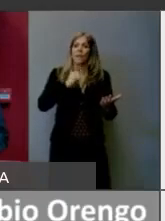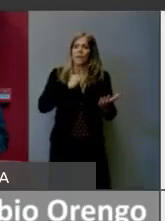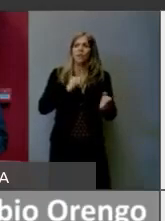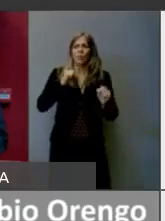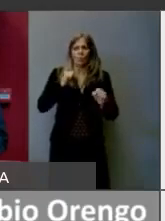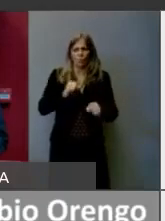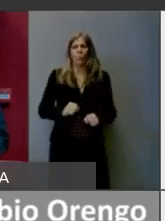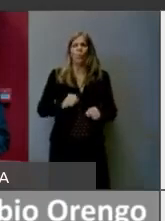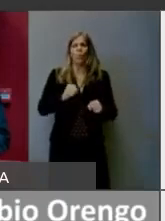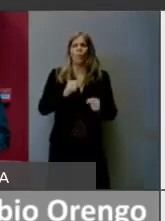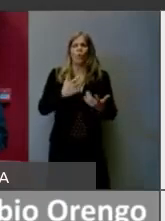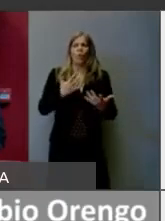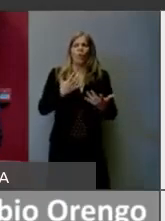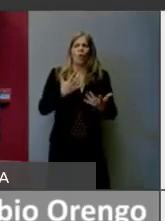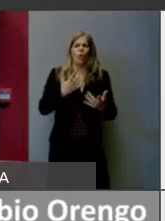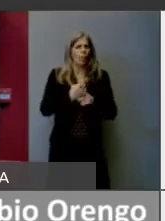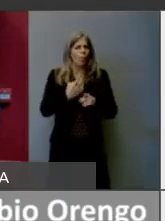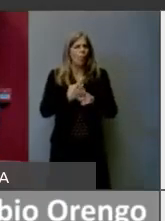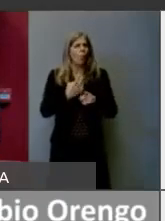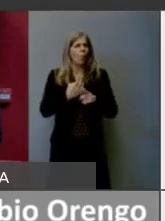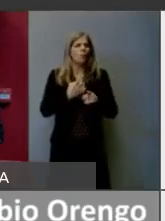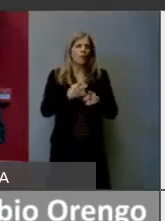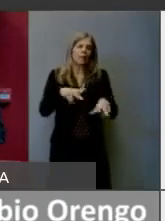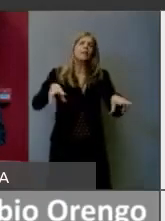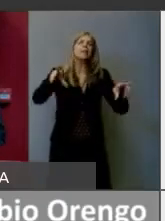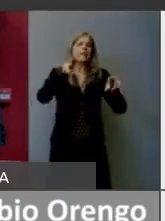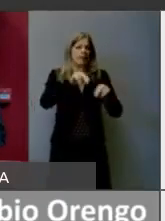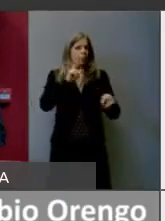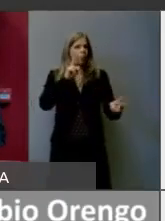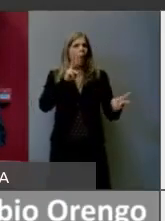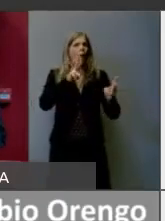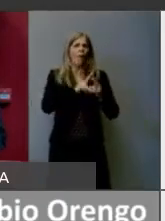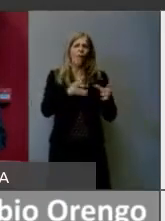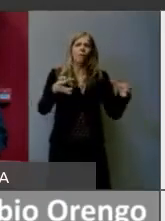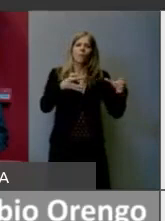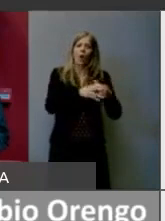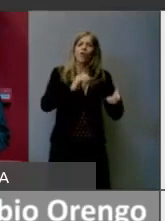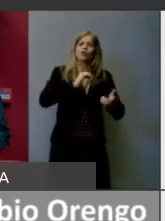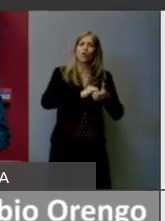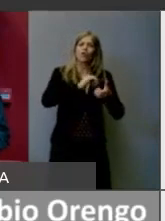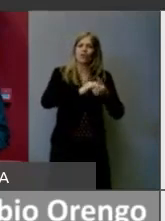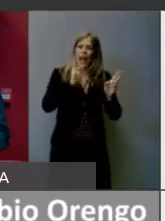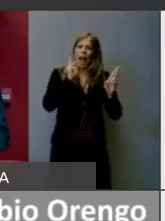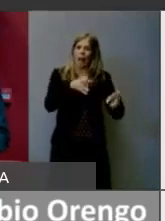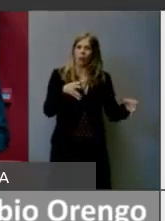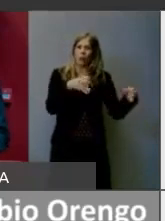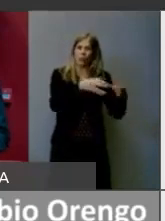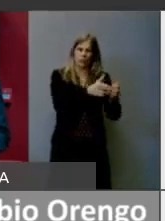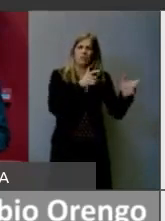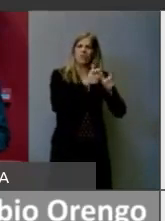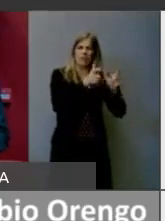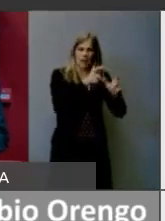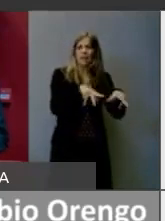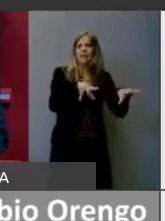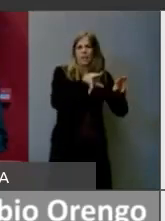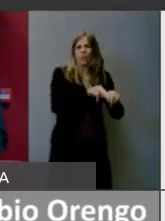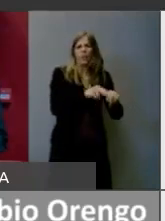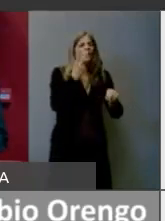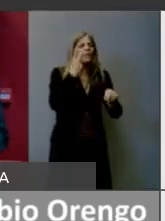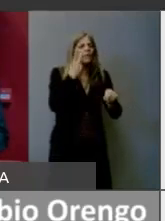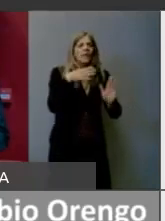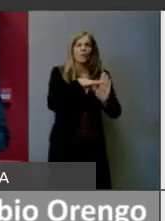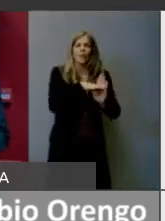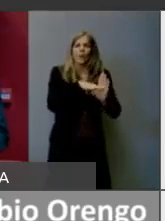aggiornamento con Società Autostrade, per avere un aggiornamento di quello che è il piano che era stato presentato